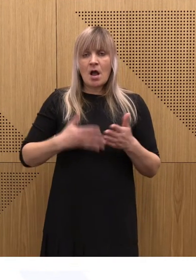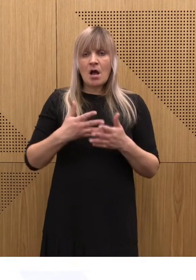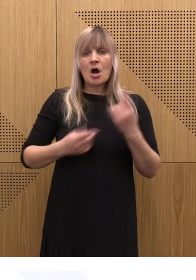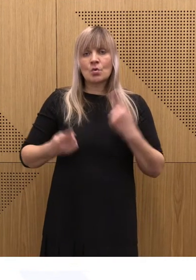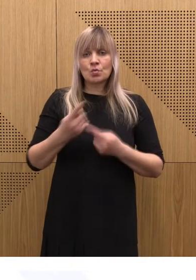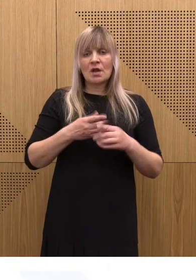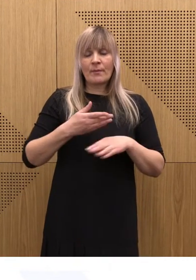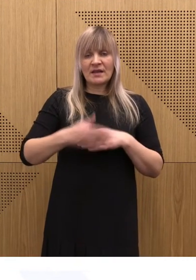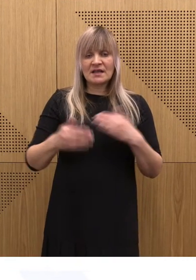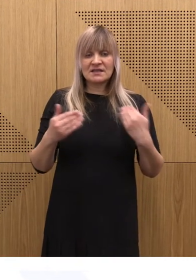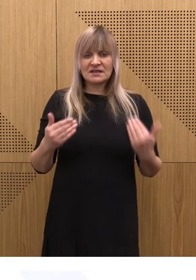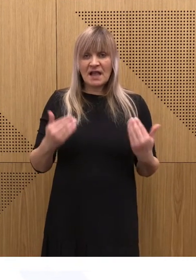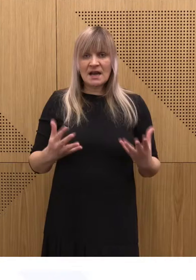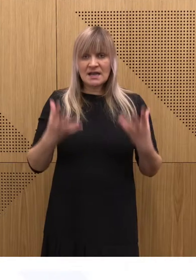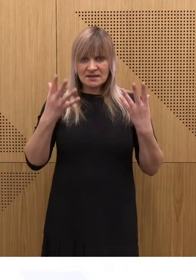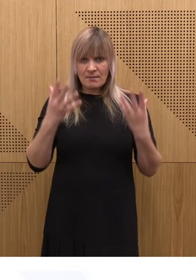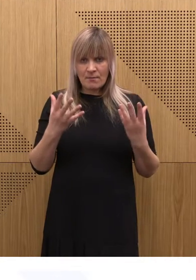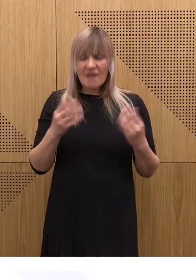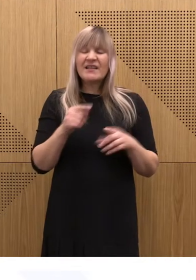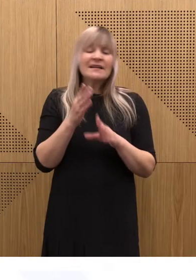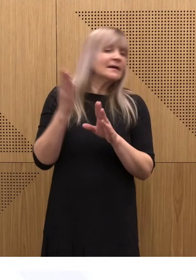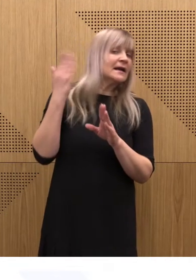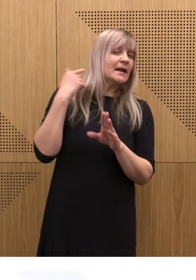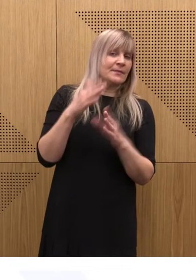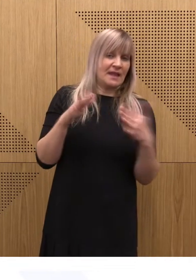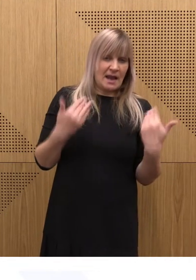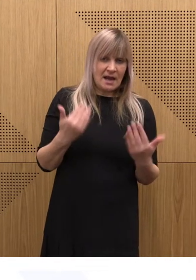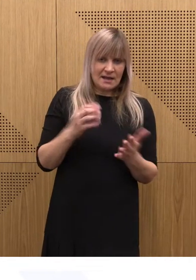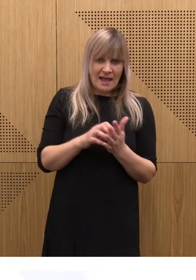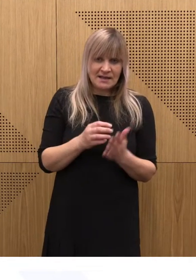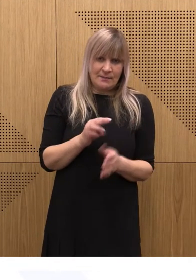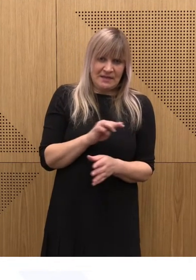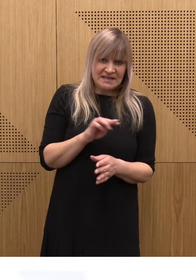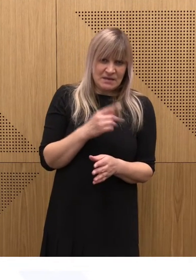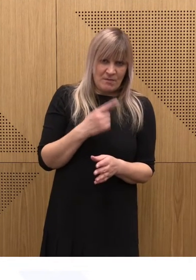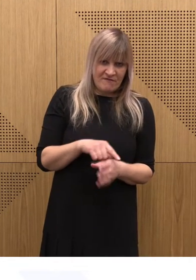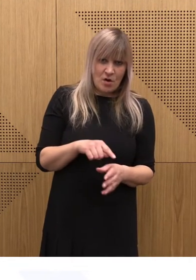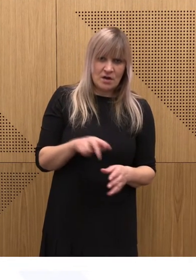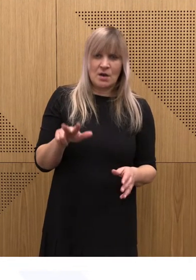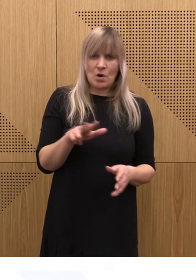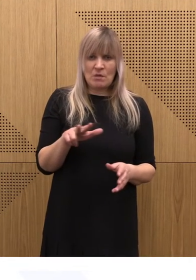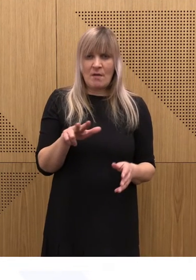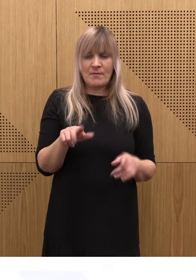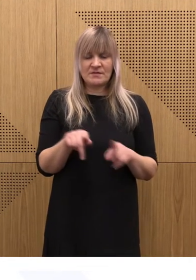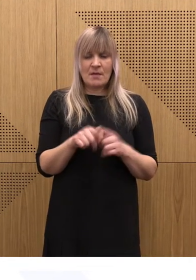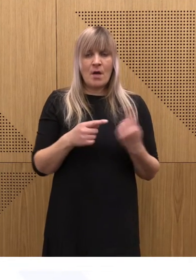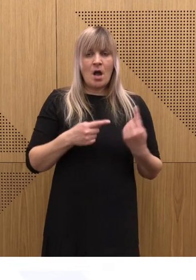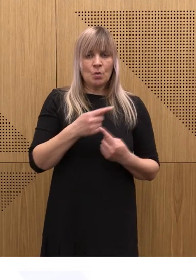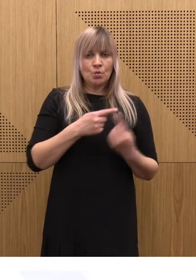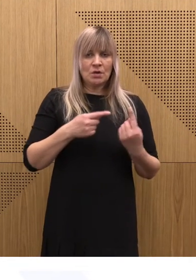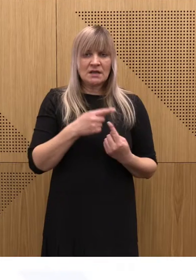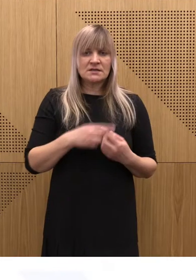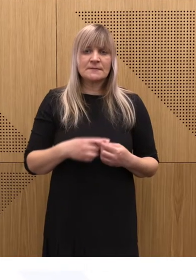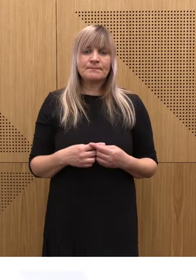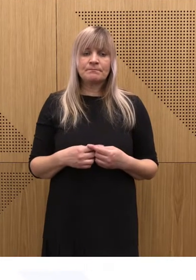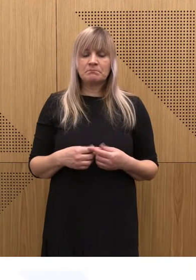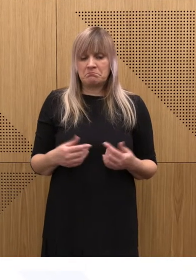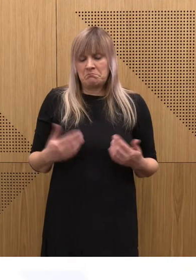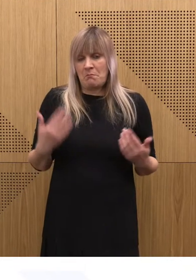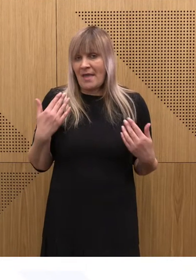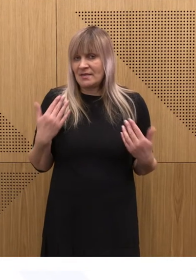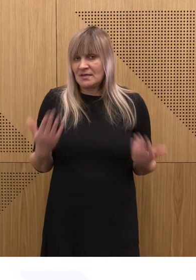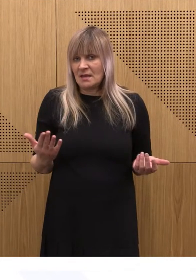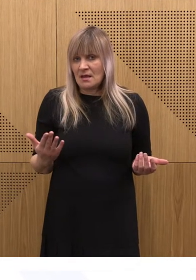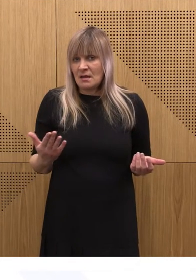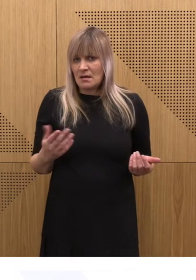edasi tänase päeva, ehk siis teisipäevase päeva jooksul ja ka kolmapäeval. Et ma ei tea, et